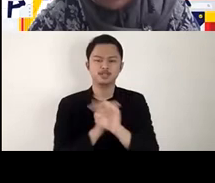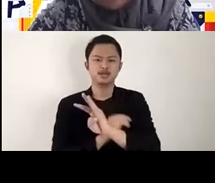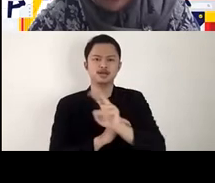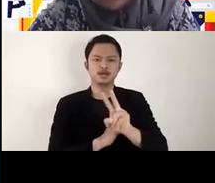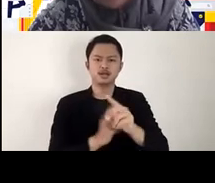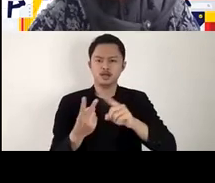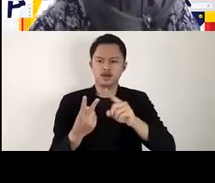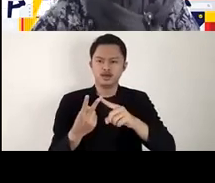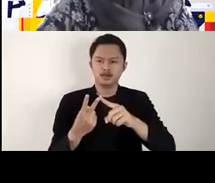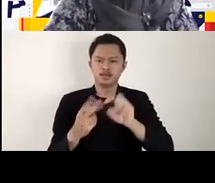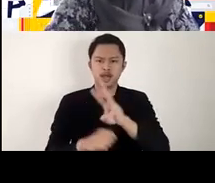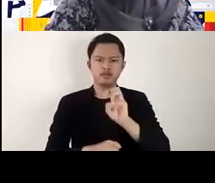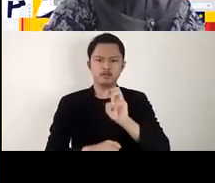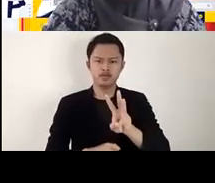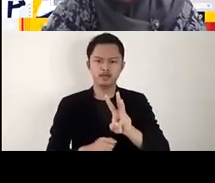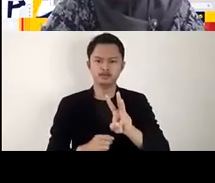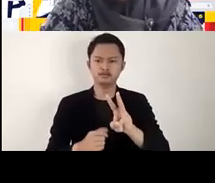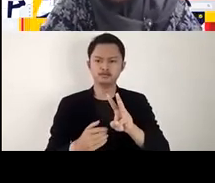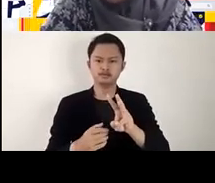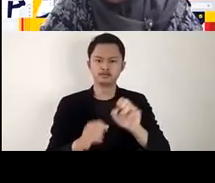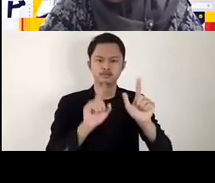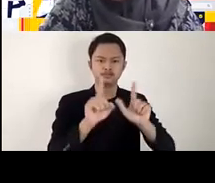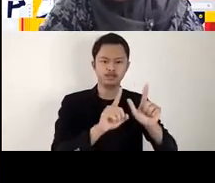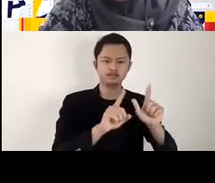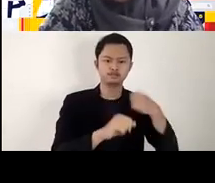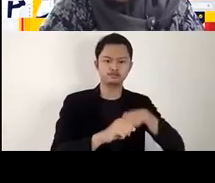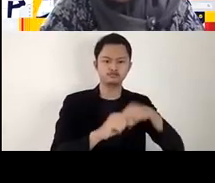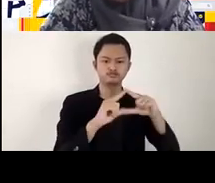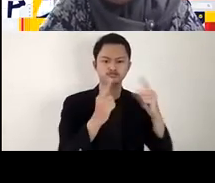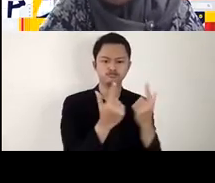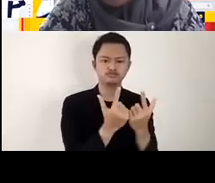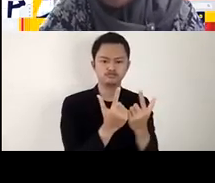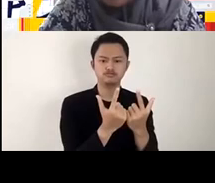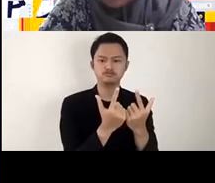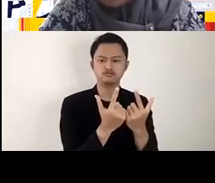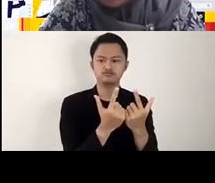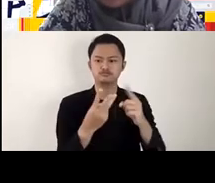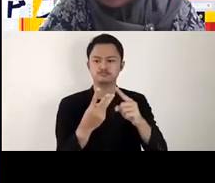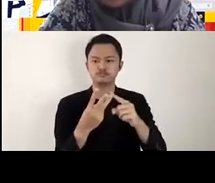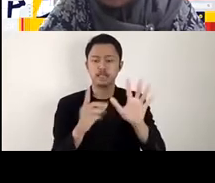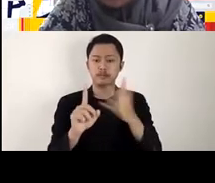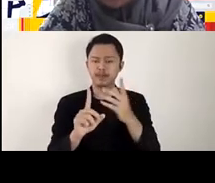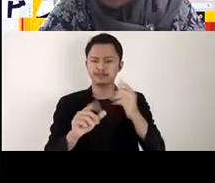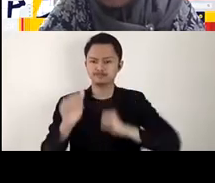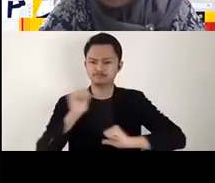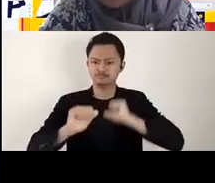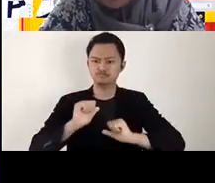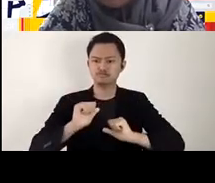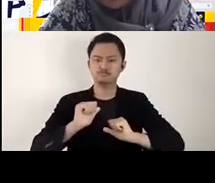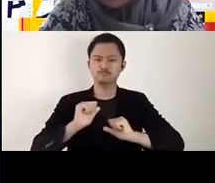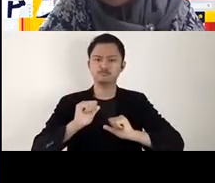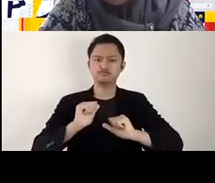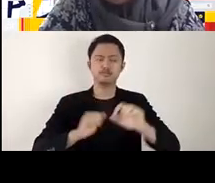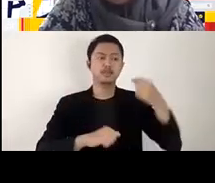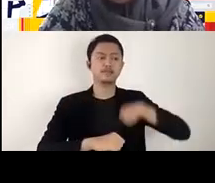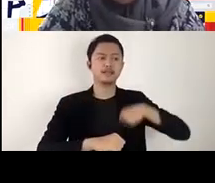33 aksi dipilih dua dengan melibatkan al17 Kementerian lembaga dan 15 aksi digelar tiga dengan melibatkan empat